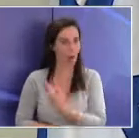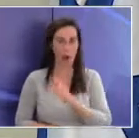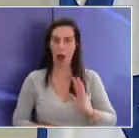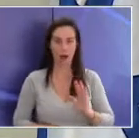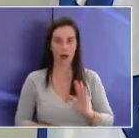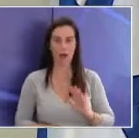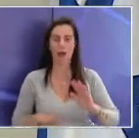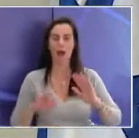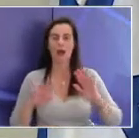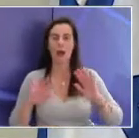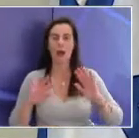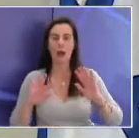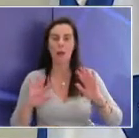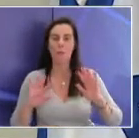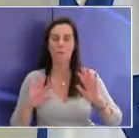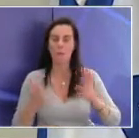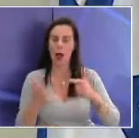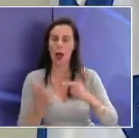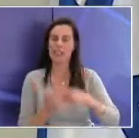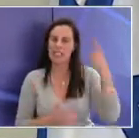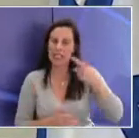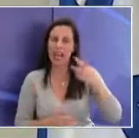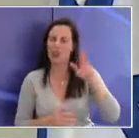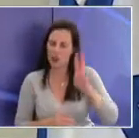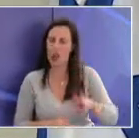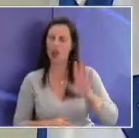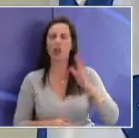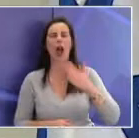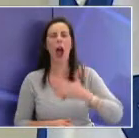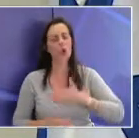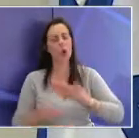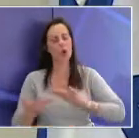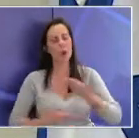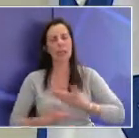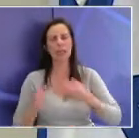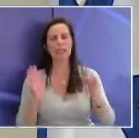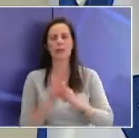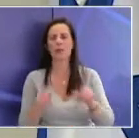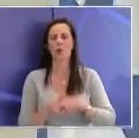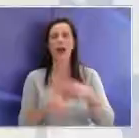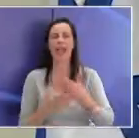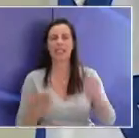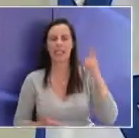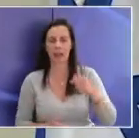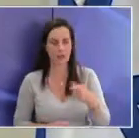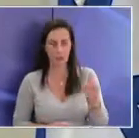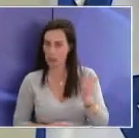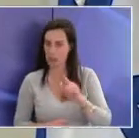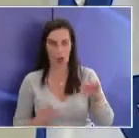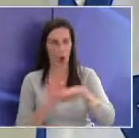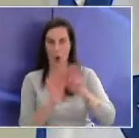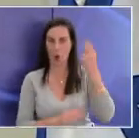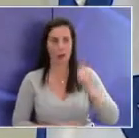מצטט, מה שנקרא סנקציה כבודה במקומה מונח, הוא אמר, אנחנו מתייחסים לסעיף כאילו אין סנקציה. זה לא חוק